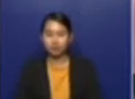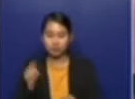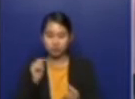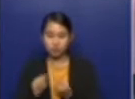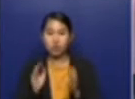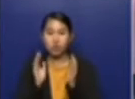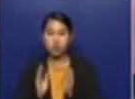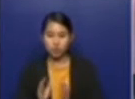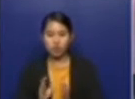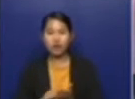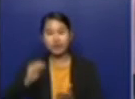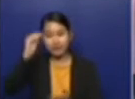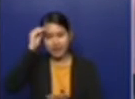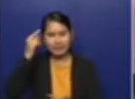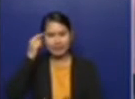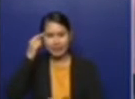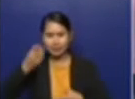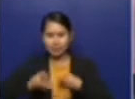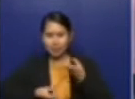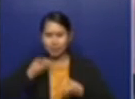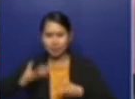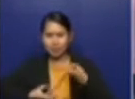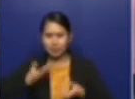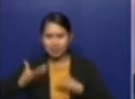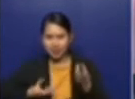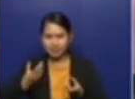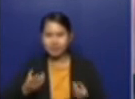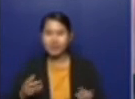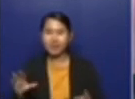ของนักศึกษานั้นนอกจากจะถูกจ